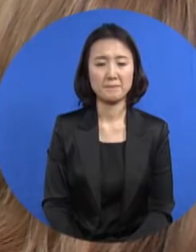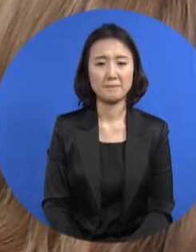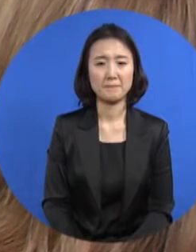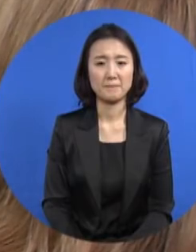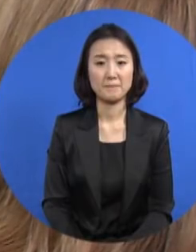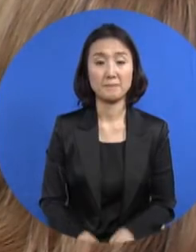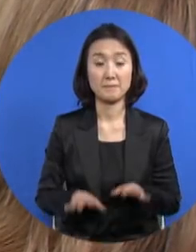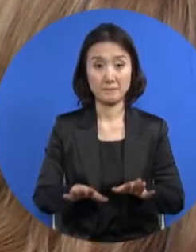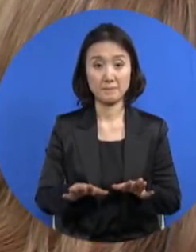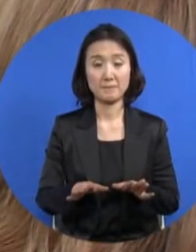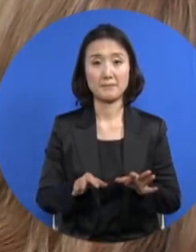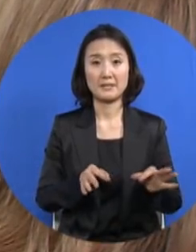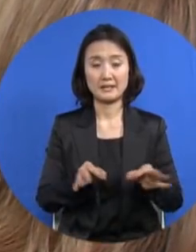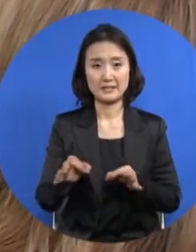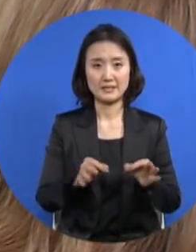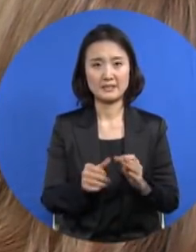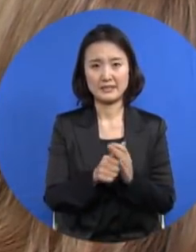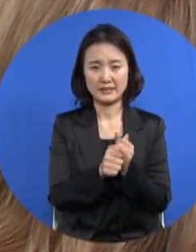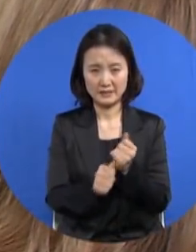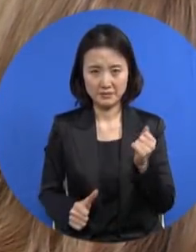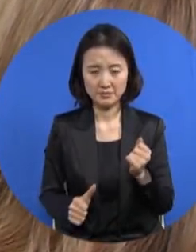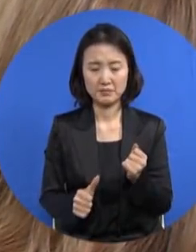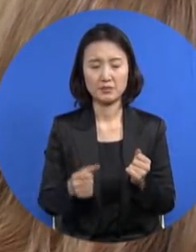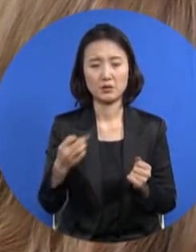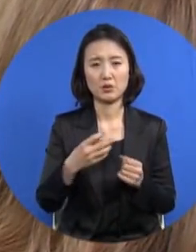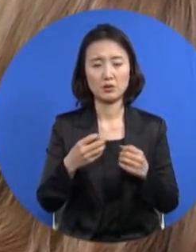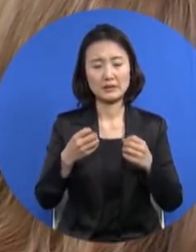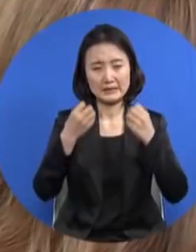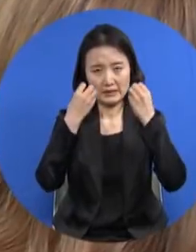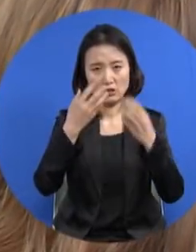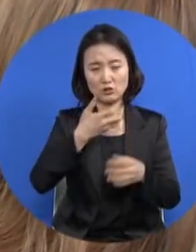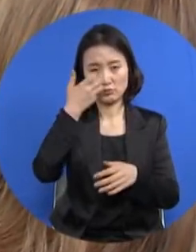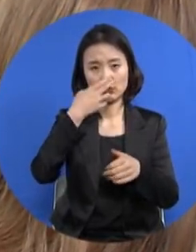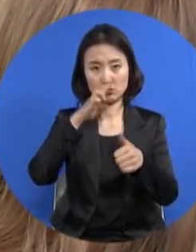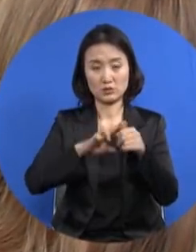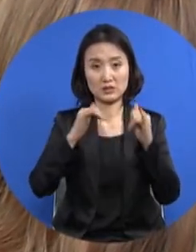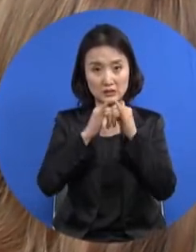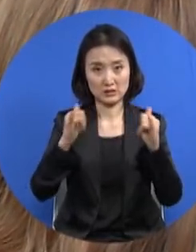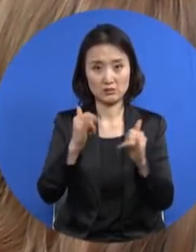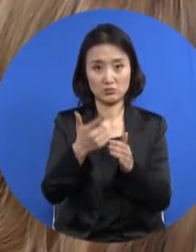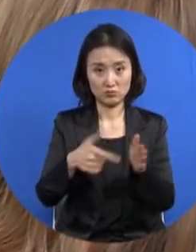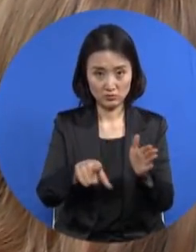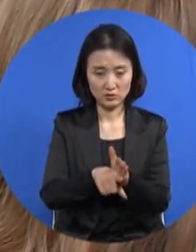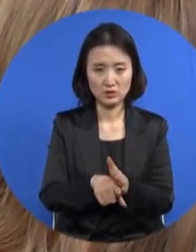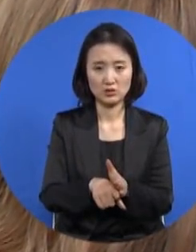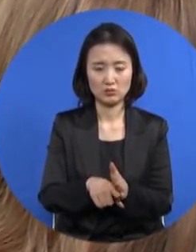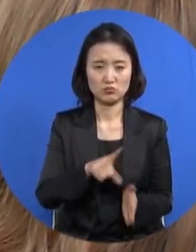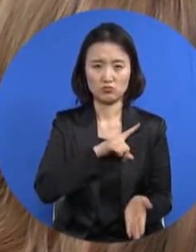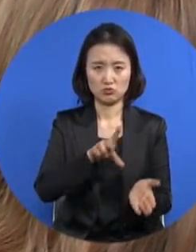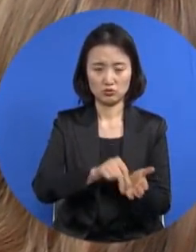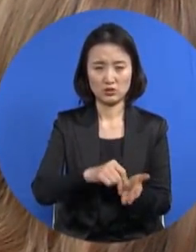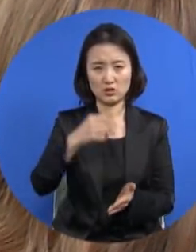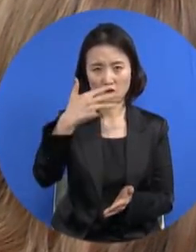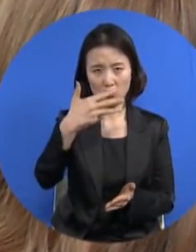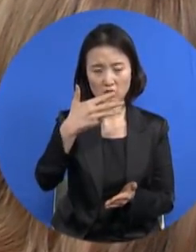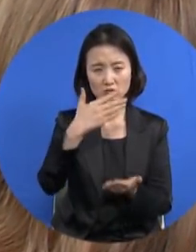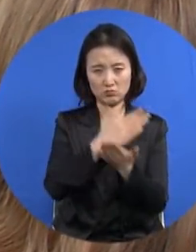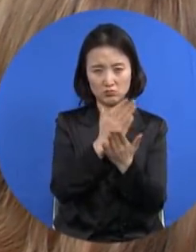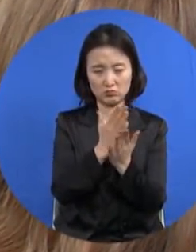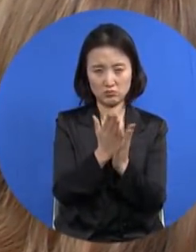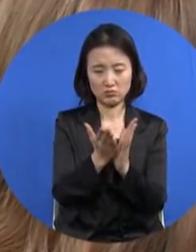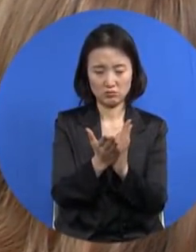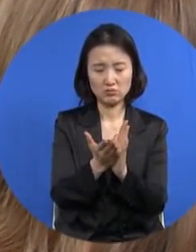사업 실패 또는 새로운 꿈에 도전하는 분들을 위해서 8가지 주제를 가지고요. 어떻게 제가 성공할